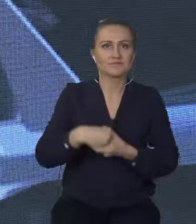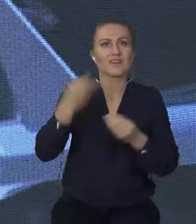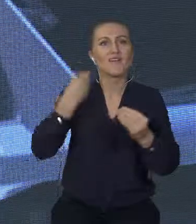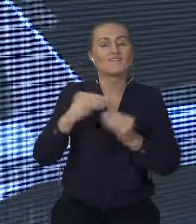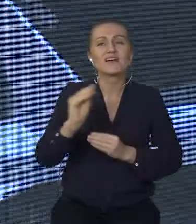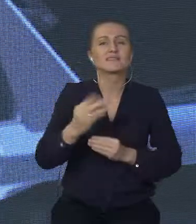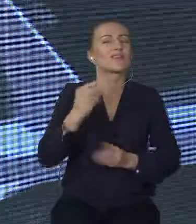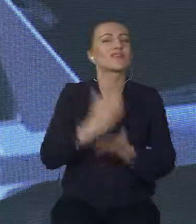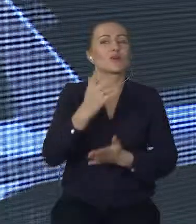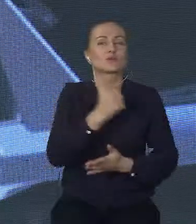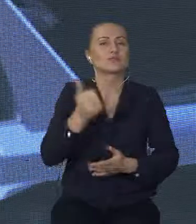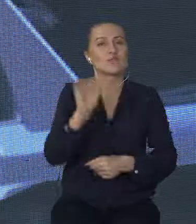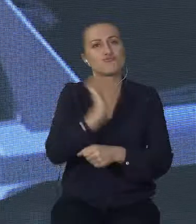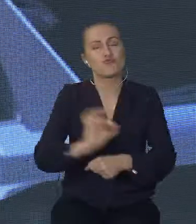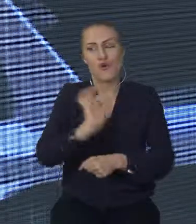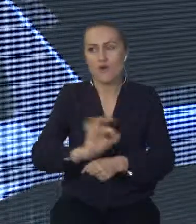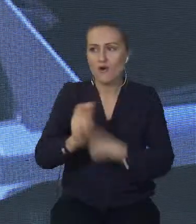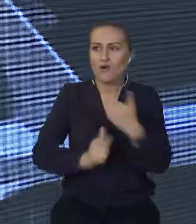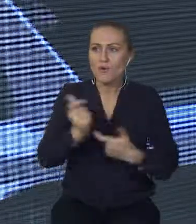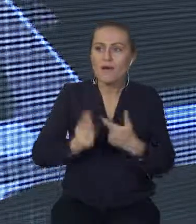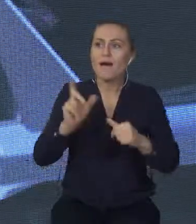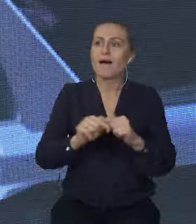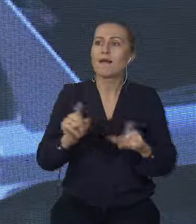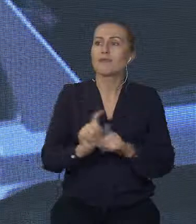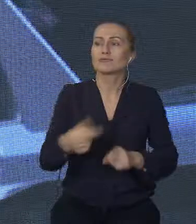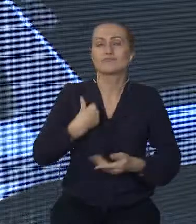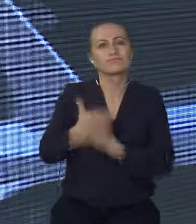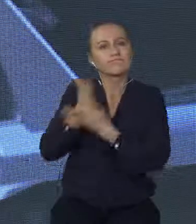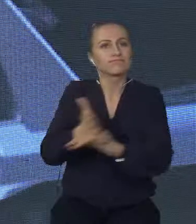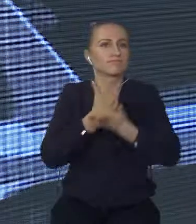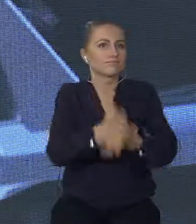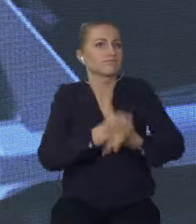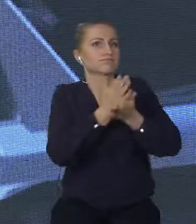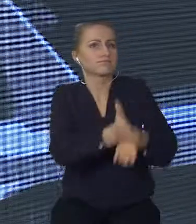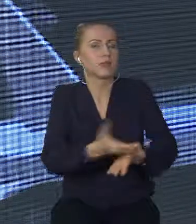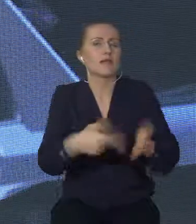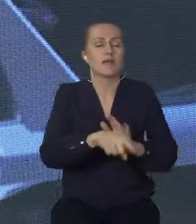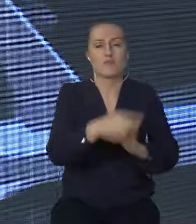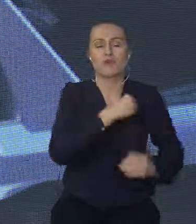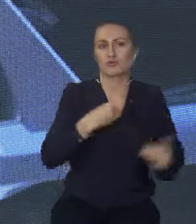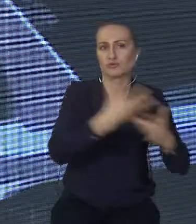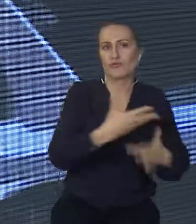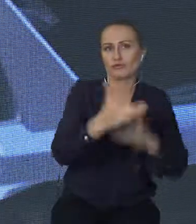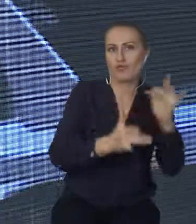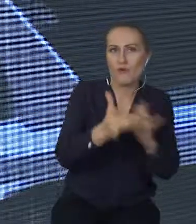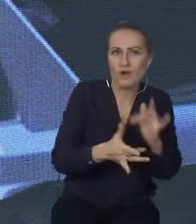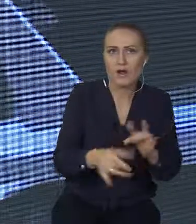tylko samo projektowanie, też służymy pewnego rodzaju poradą, czy to Polskiemu Stowarzyszeniu Rowerowemu, czy